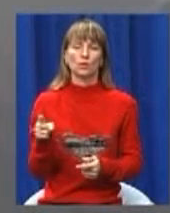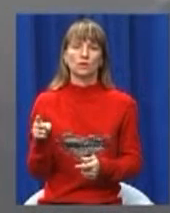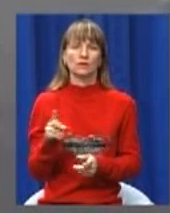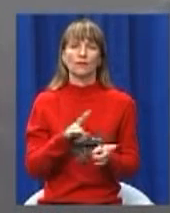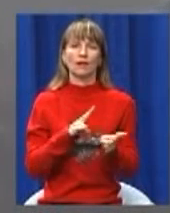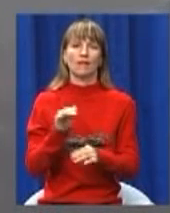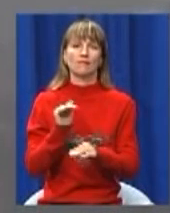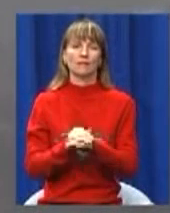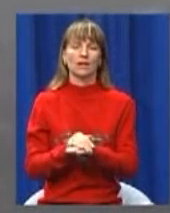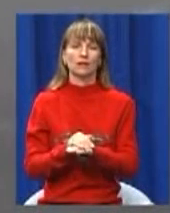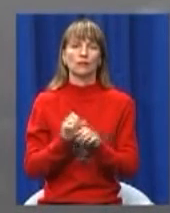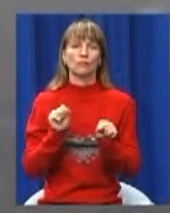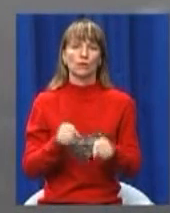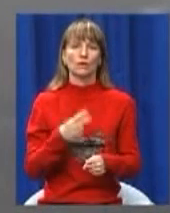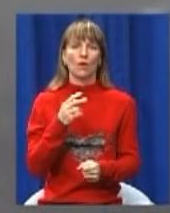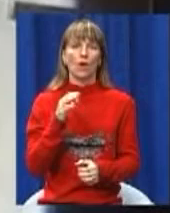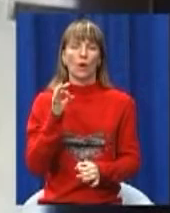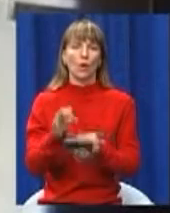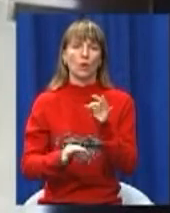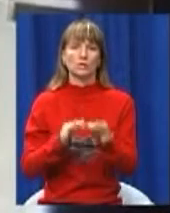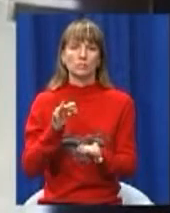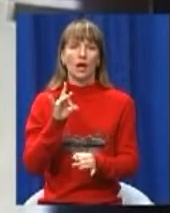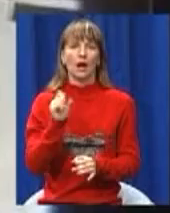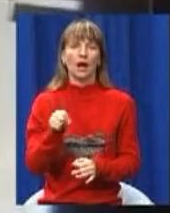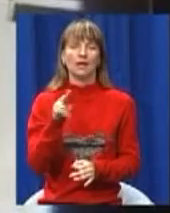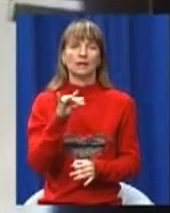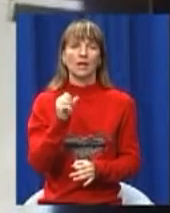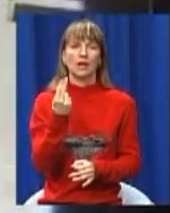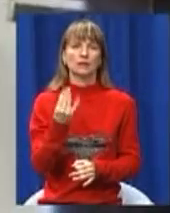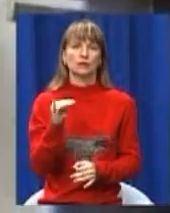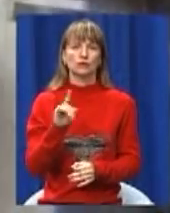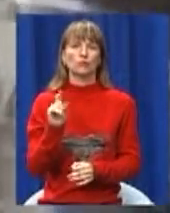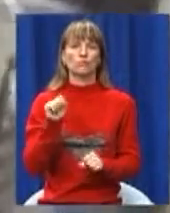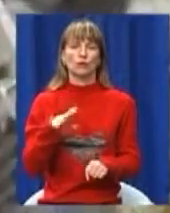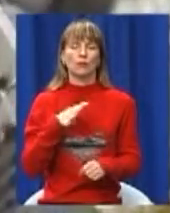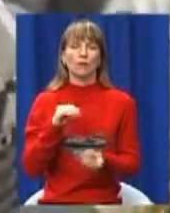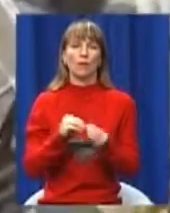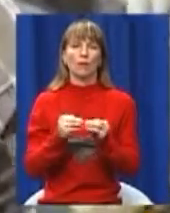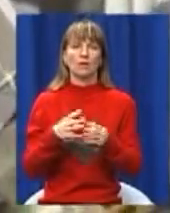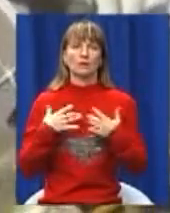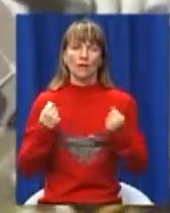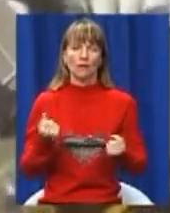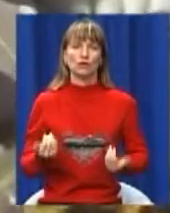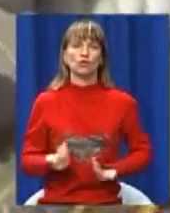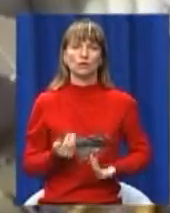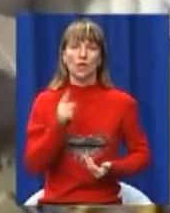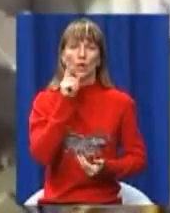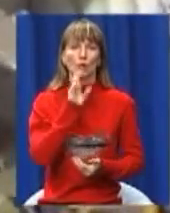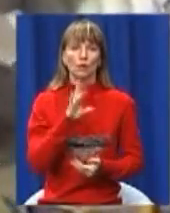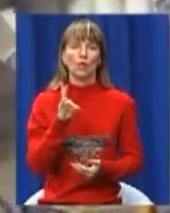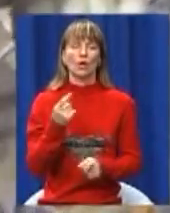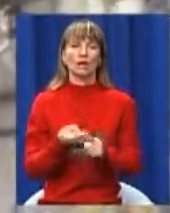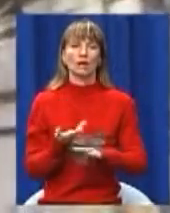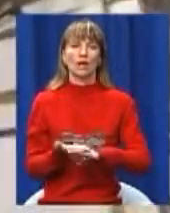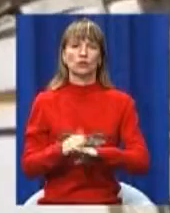діють на космонавтів, можна відзначити космічну радіацію, що викликає проблеми із здоров'ям. Хоч життя на орбіті позбавлене комфорту, це